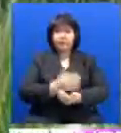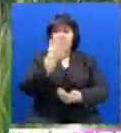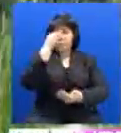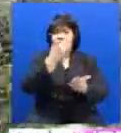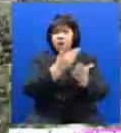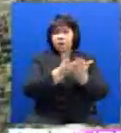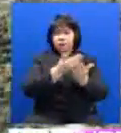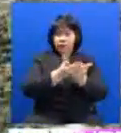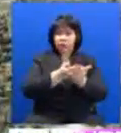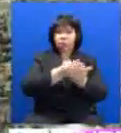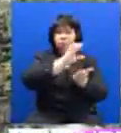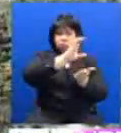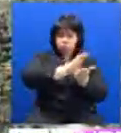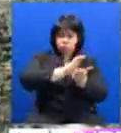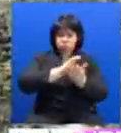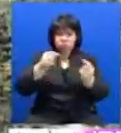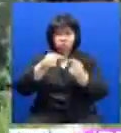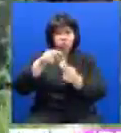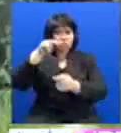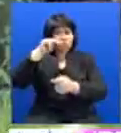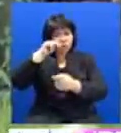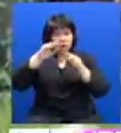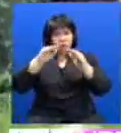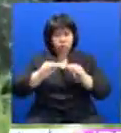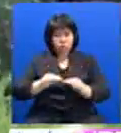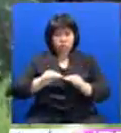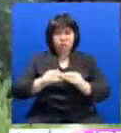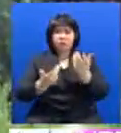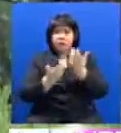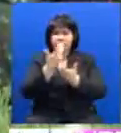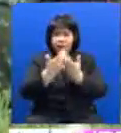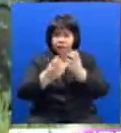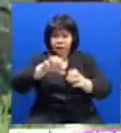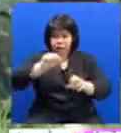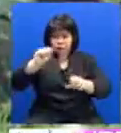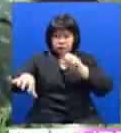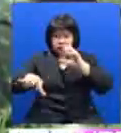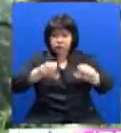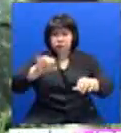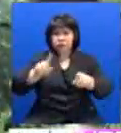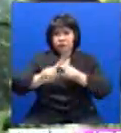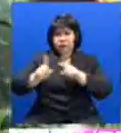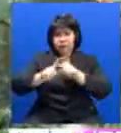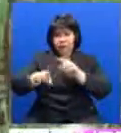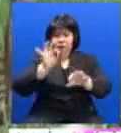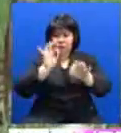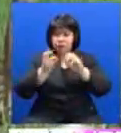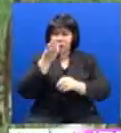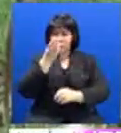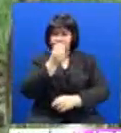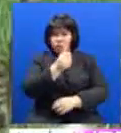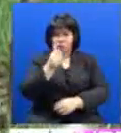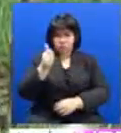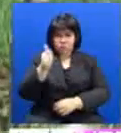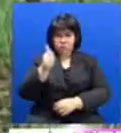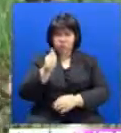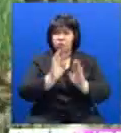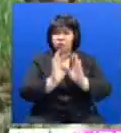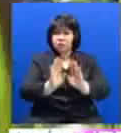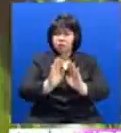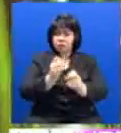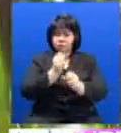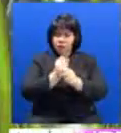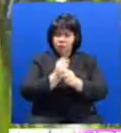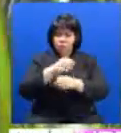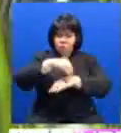การใช้น้ำการควบคุมการเกิดของวัชพืชตลอดจนการเก็บเกี่ยวคัดเลือกเมล็ดข้าวที่ดีเพื่อเก็บไว้เป็นเมล็ด